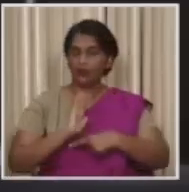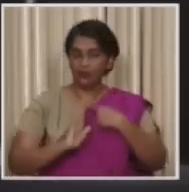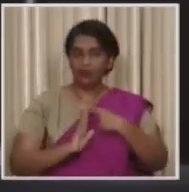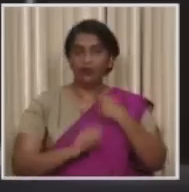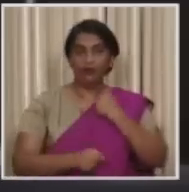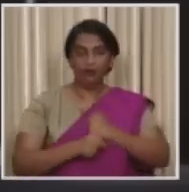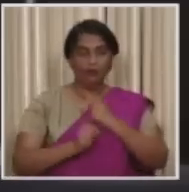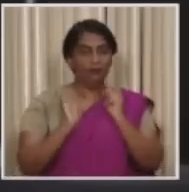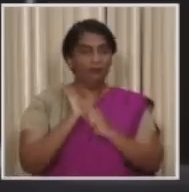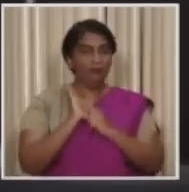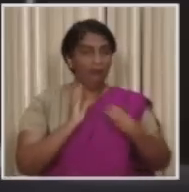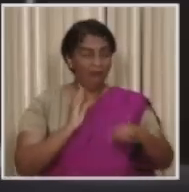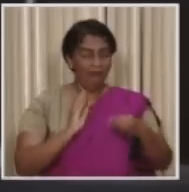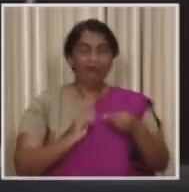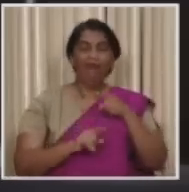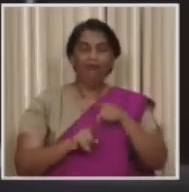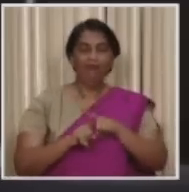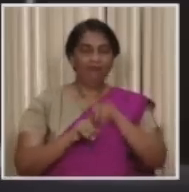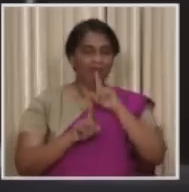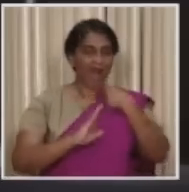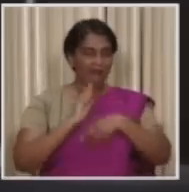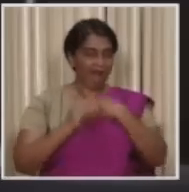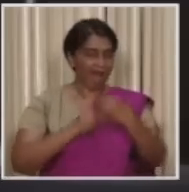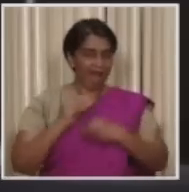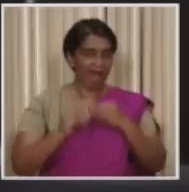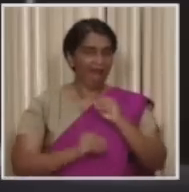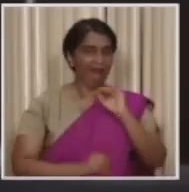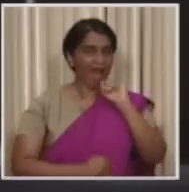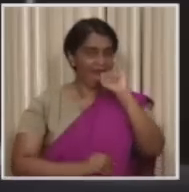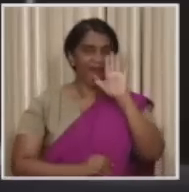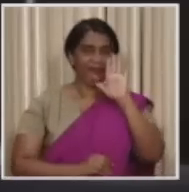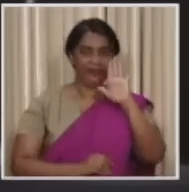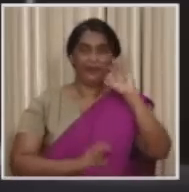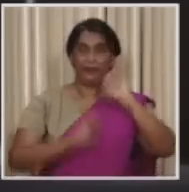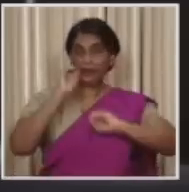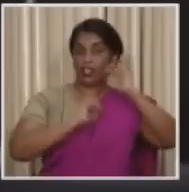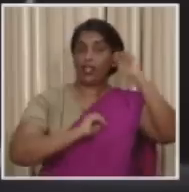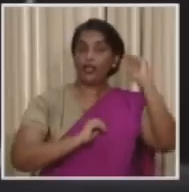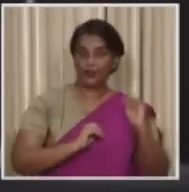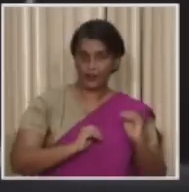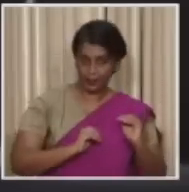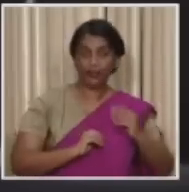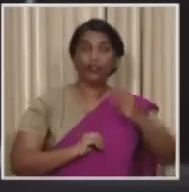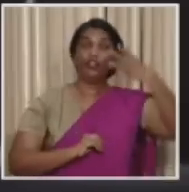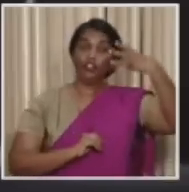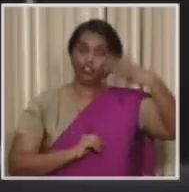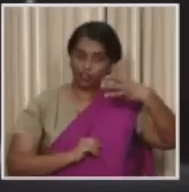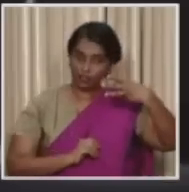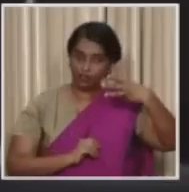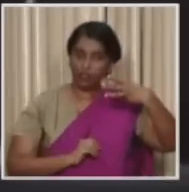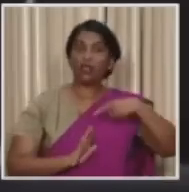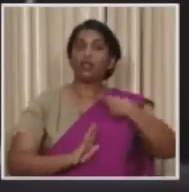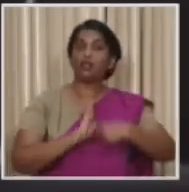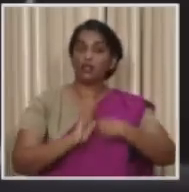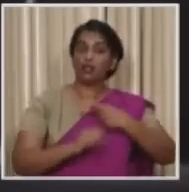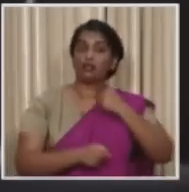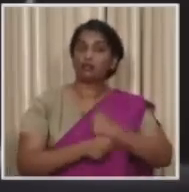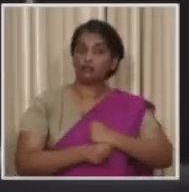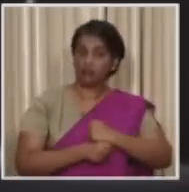රාජ්‍ය ණය බර ප්‍රමාණය දලදේශීය නිෂ්පාදනයෙන් 65% අඩු කරන්න ඕනේ. තුන ලංකා